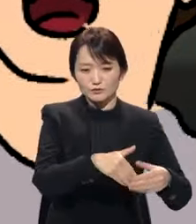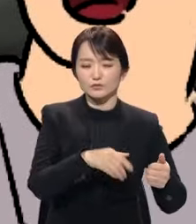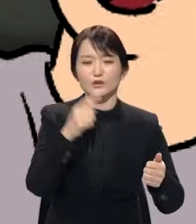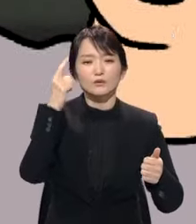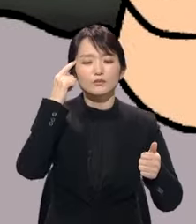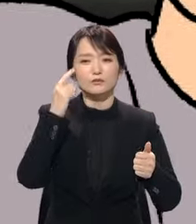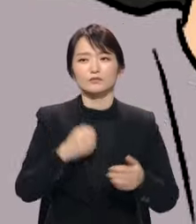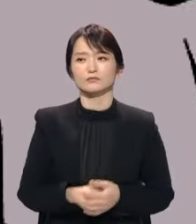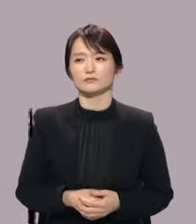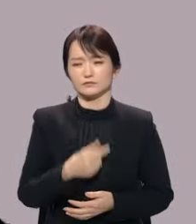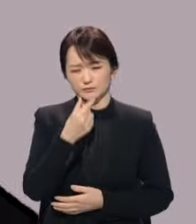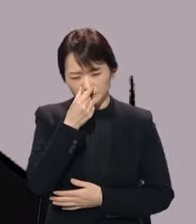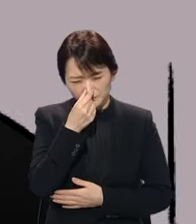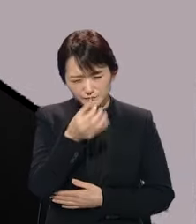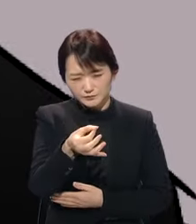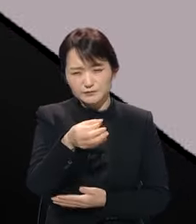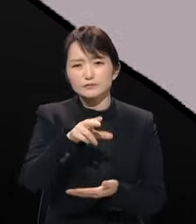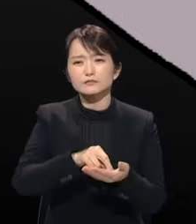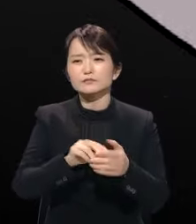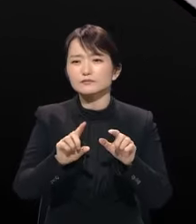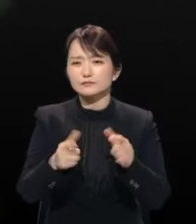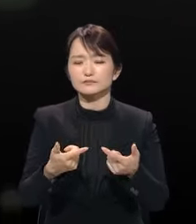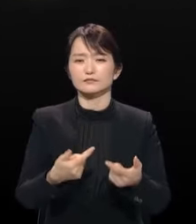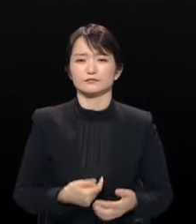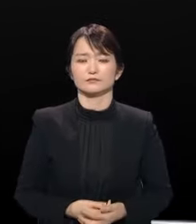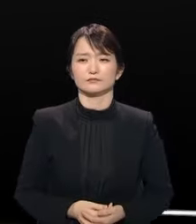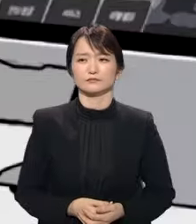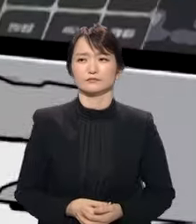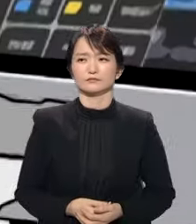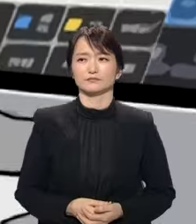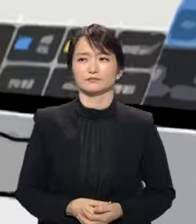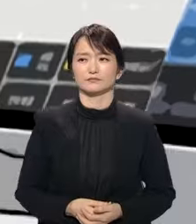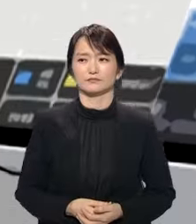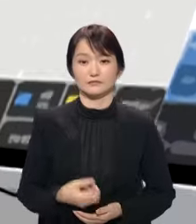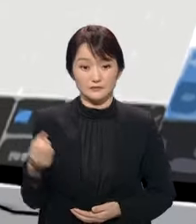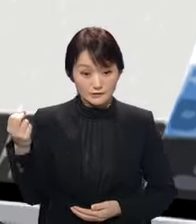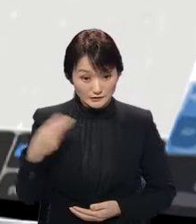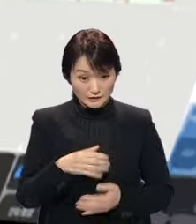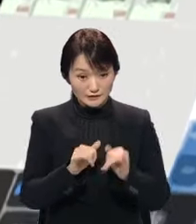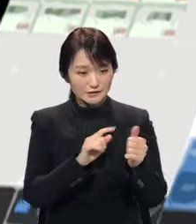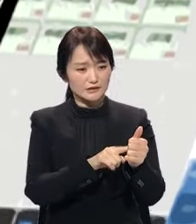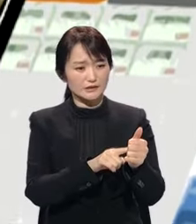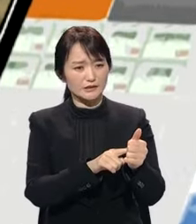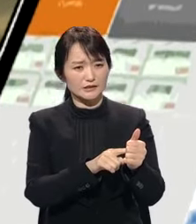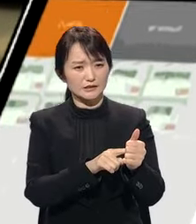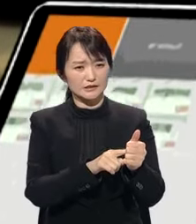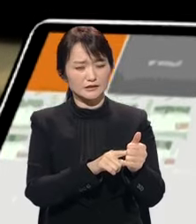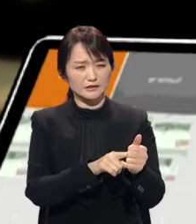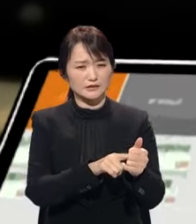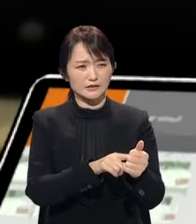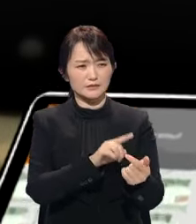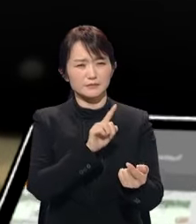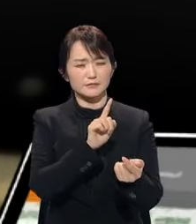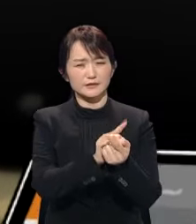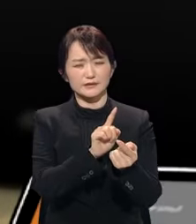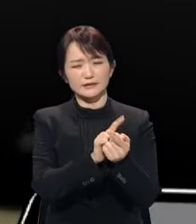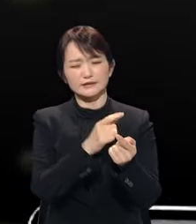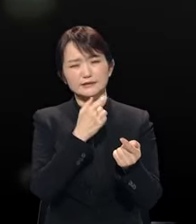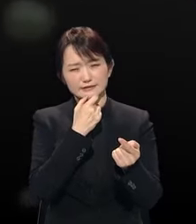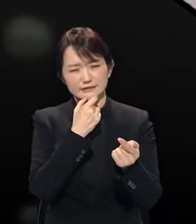그랬냐면 소주값이 문제가 아니라 이 사장님은 자신은 이 사람들을 안 봤으면 좋겠다는 심정으로 그렇게 소주값을 끝까지